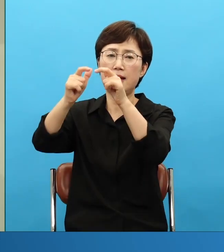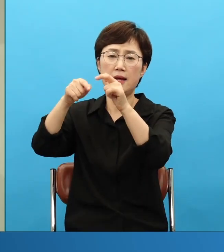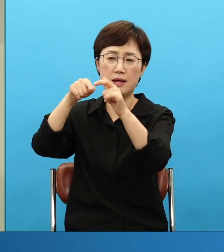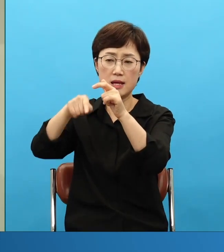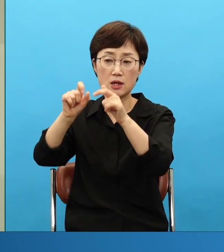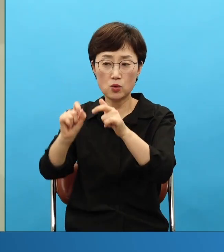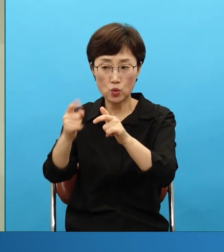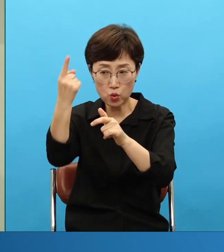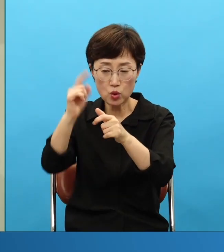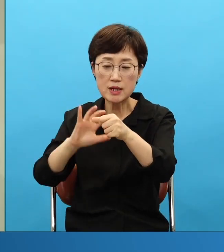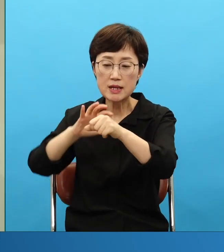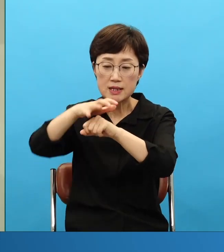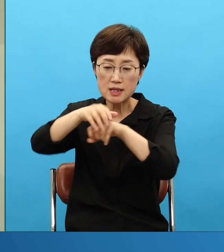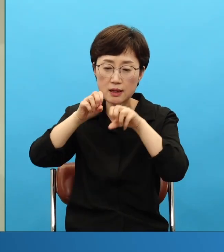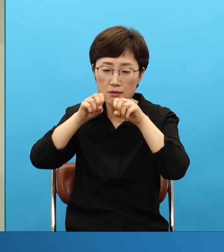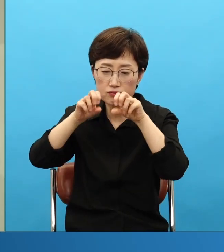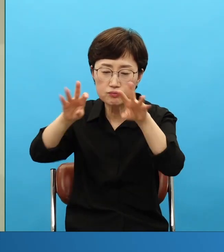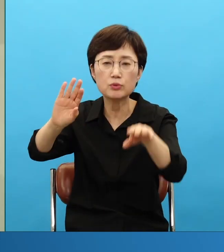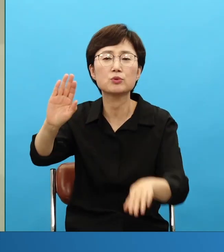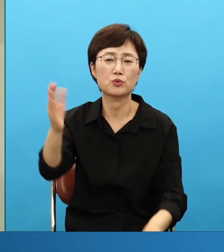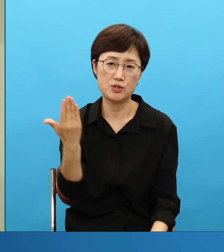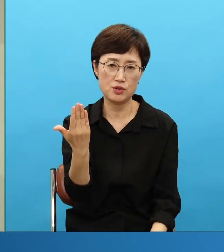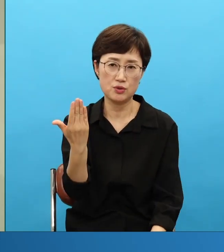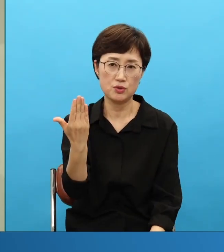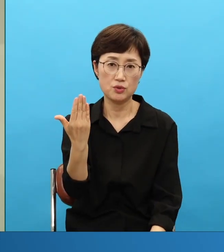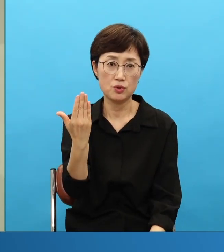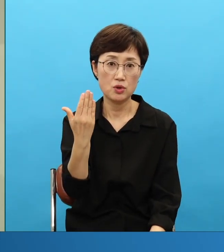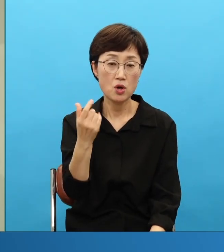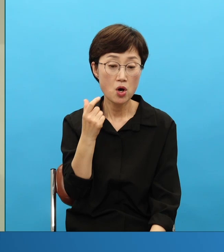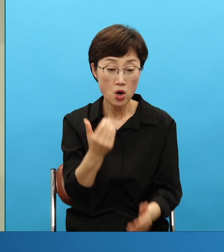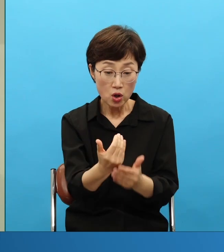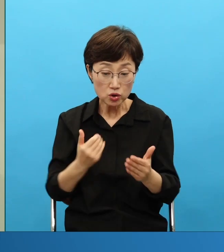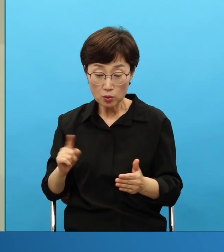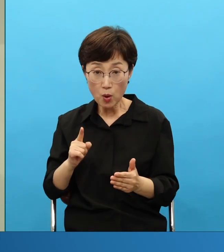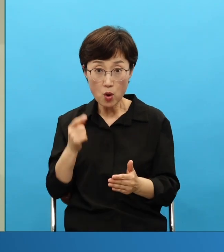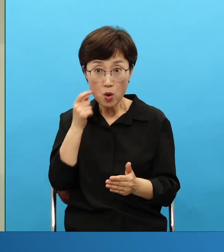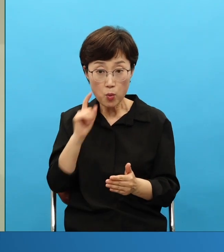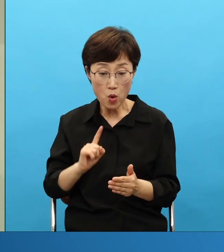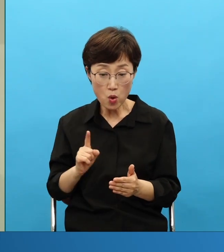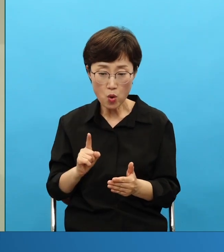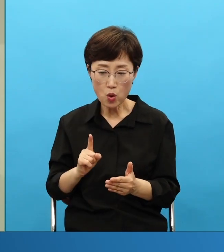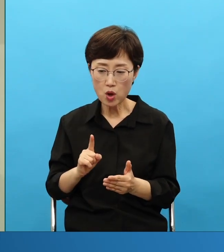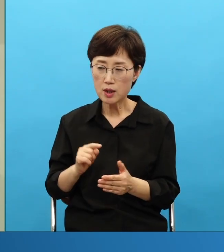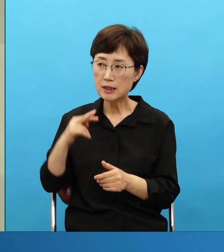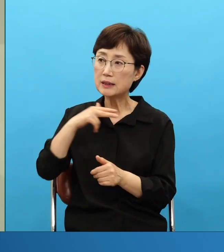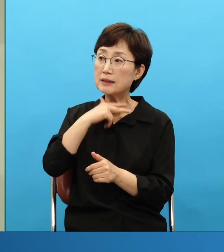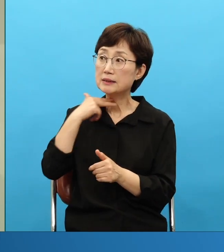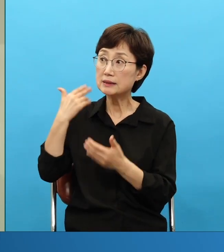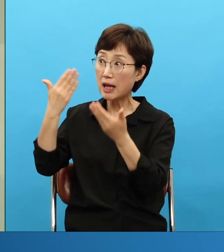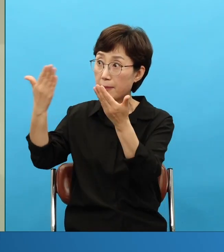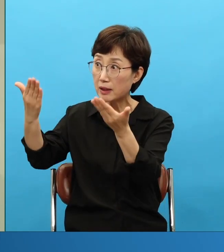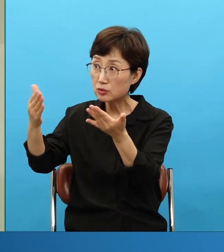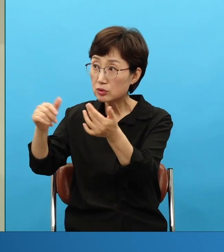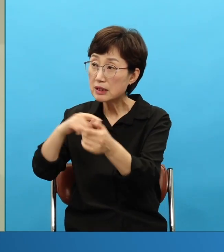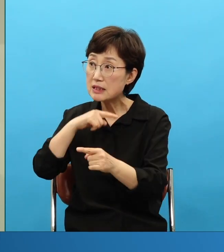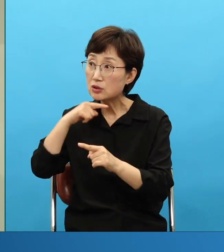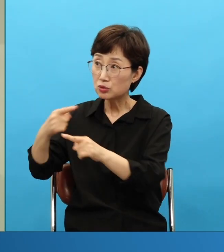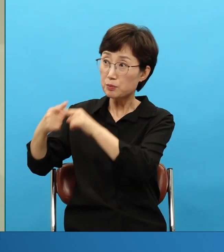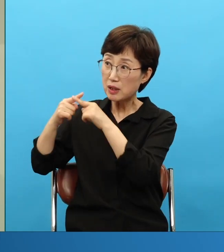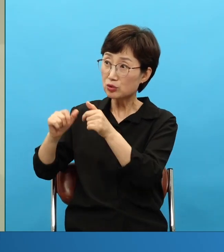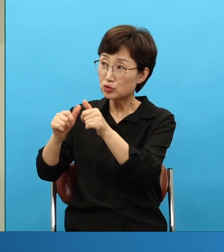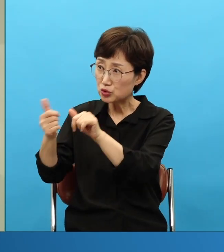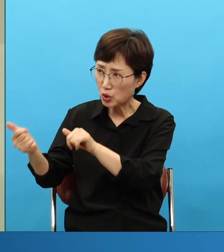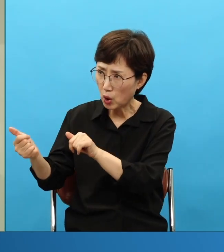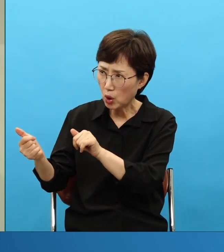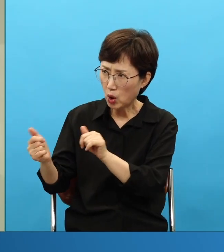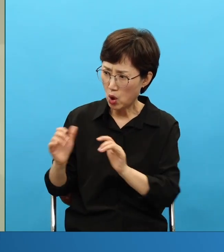인하여 흩어진 자들이. It says those who were scattered in connection with the persecution that arose over Stephen. 스데반이 어떤 일을 했습니까? And so what did